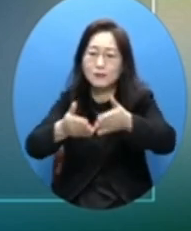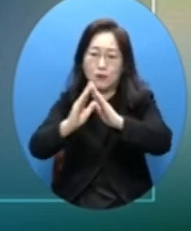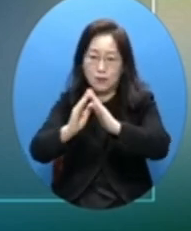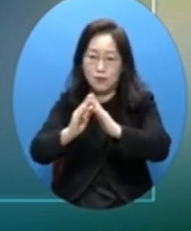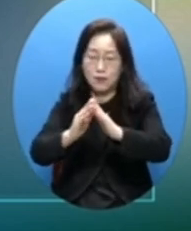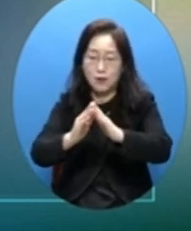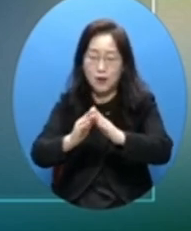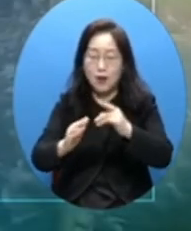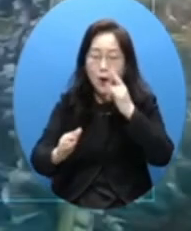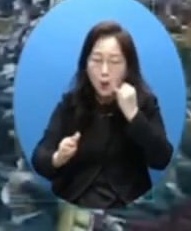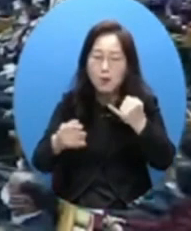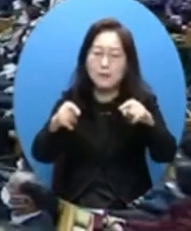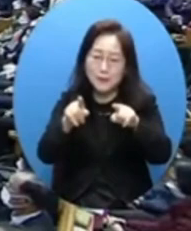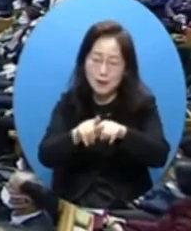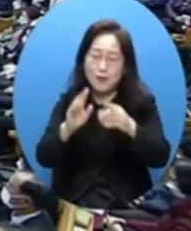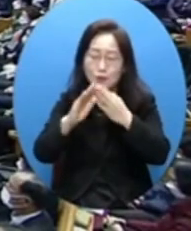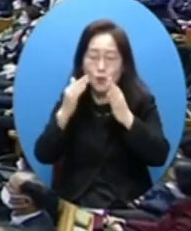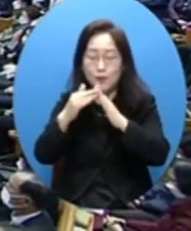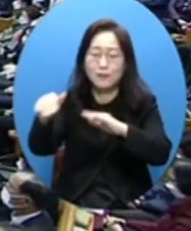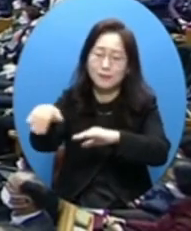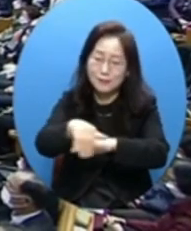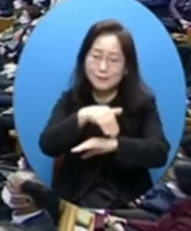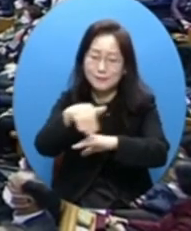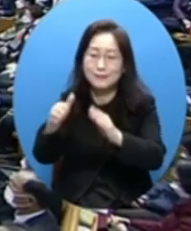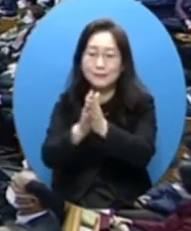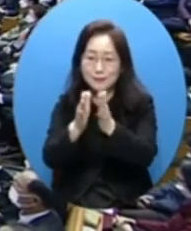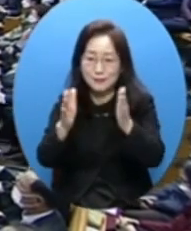어머니랑 같이 교회 나가야 되는데